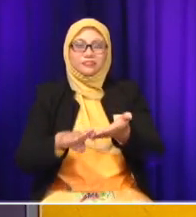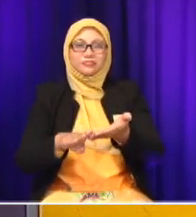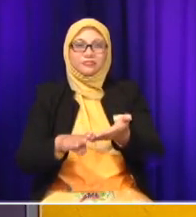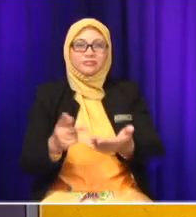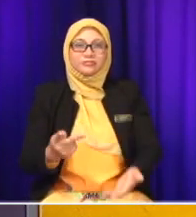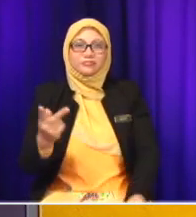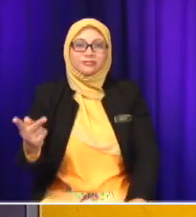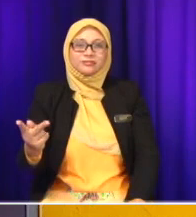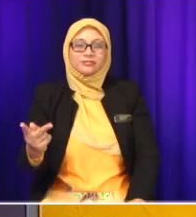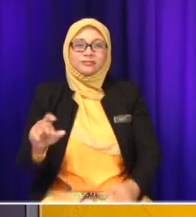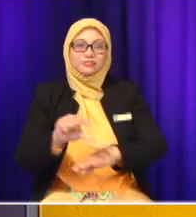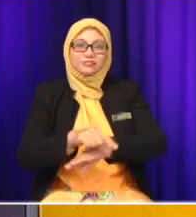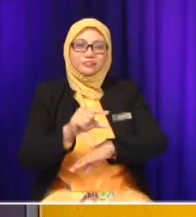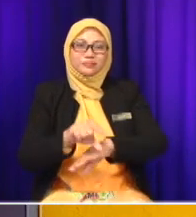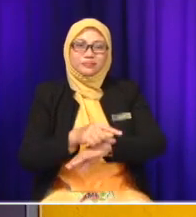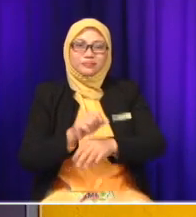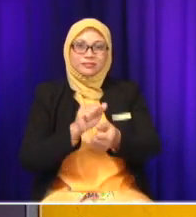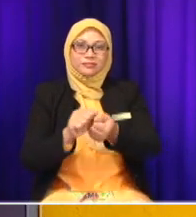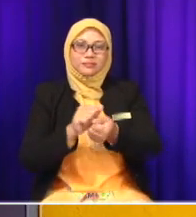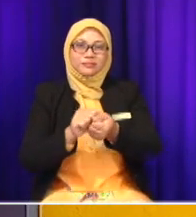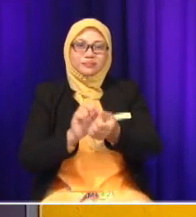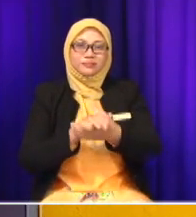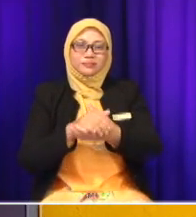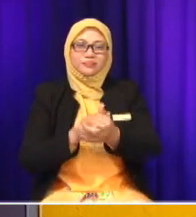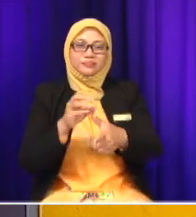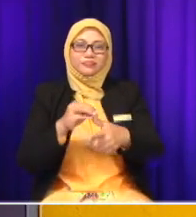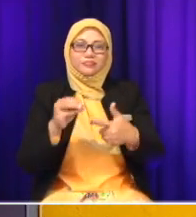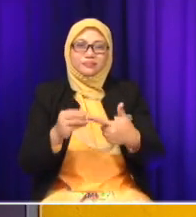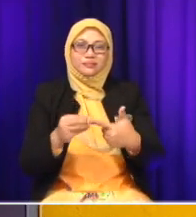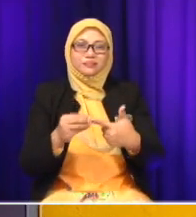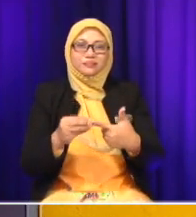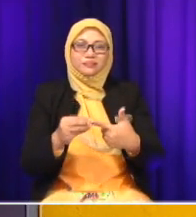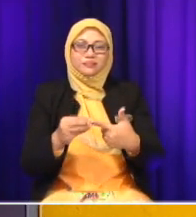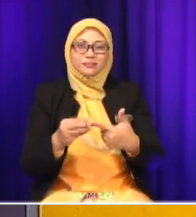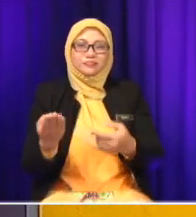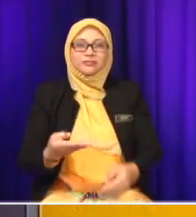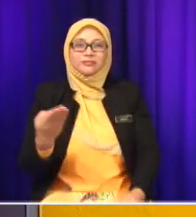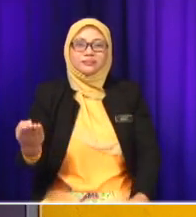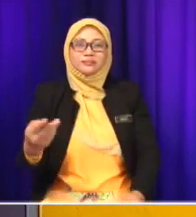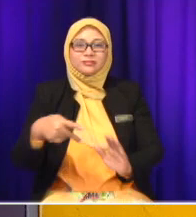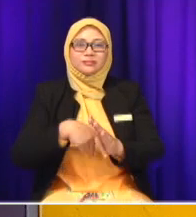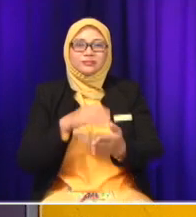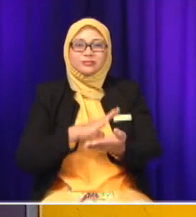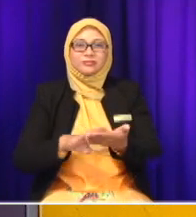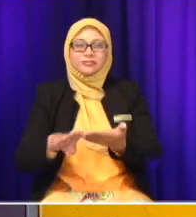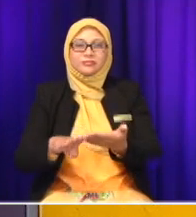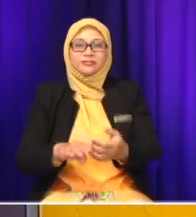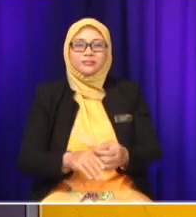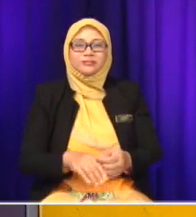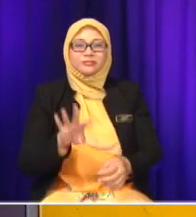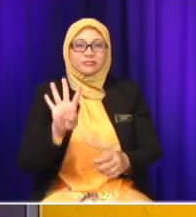ada kita menggunakan cucian petrol ataupun menggunakan bahan bahan pembersih yang keempat menguji